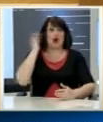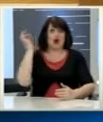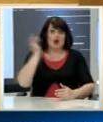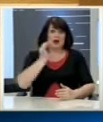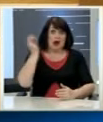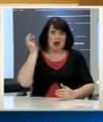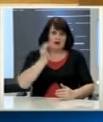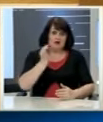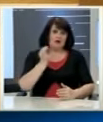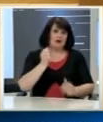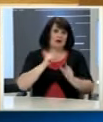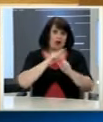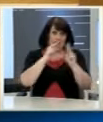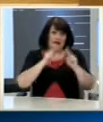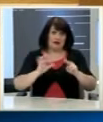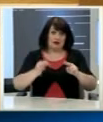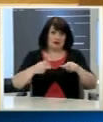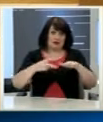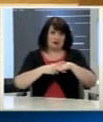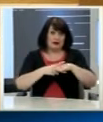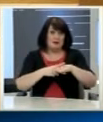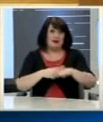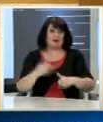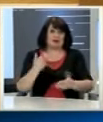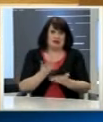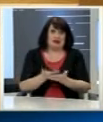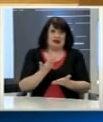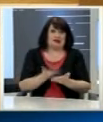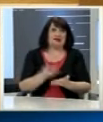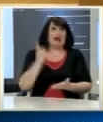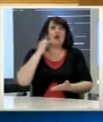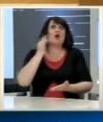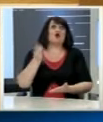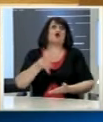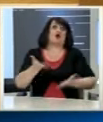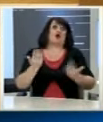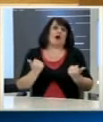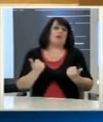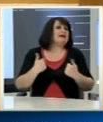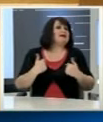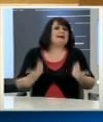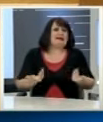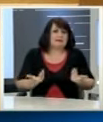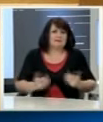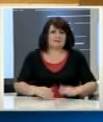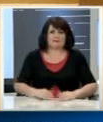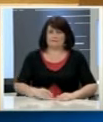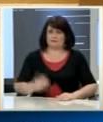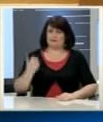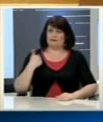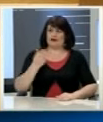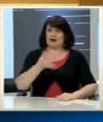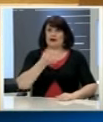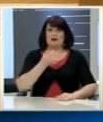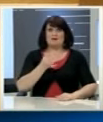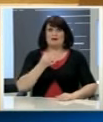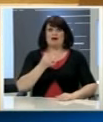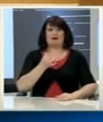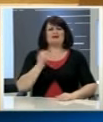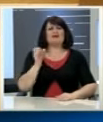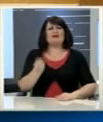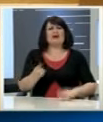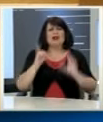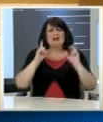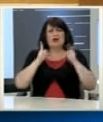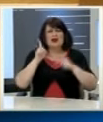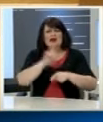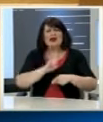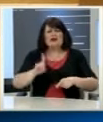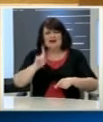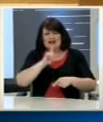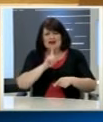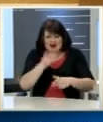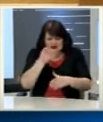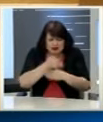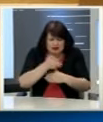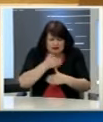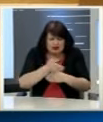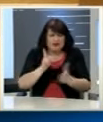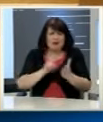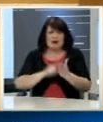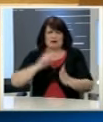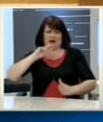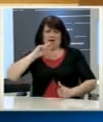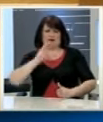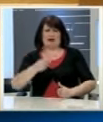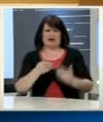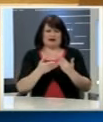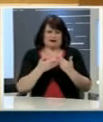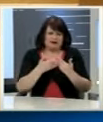διεθνούς τικού ταμείου διαβάζω λοιπόν η νέα δημοκρατία και ο κύριος μητσοτάκης δεν μπορούν άλλο να κρύβονται πρέπει να απαντήσουν ευθύτητα